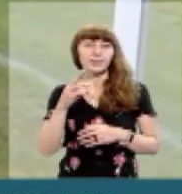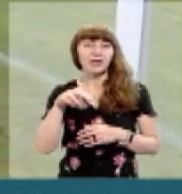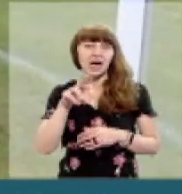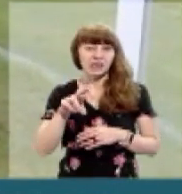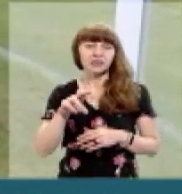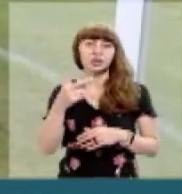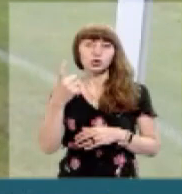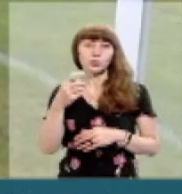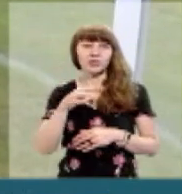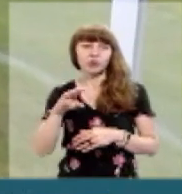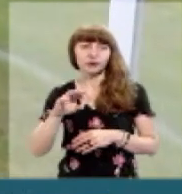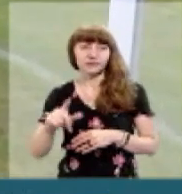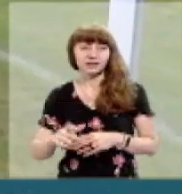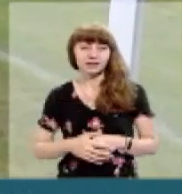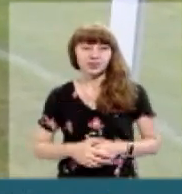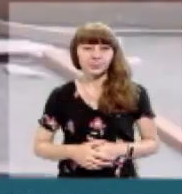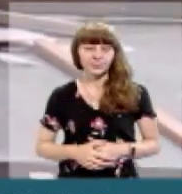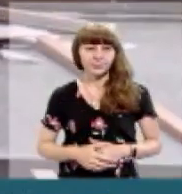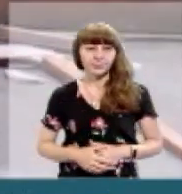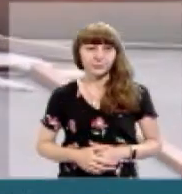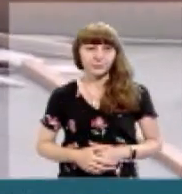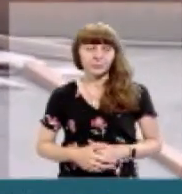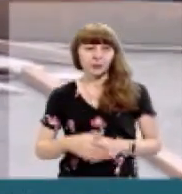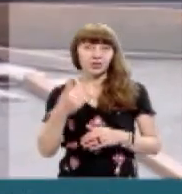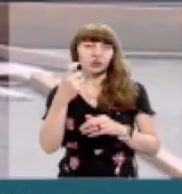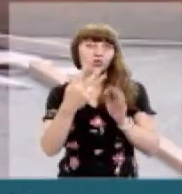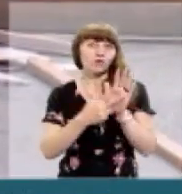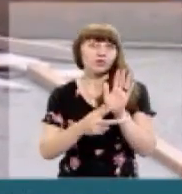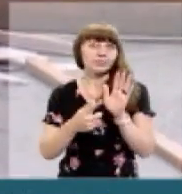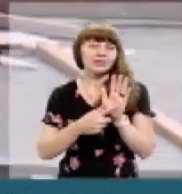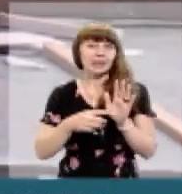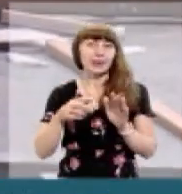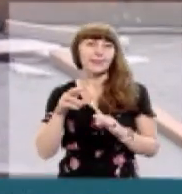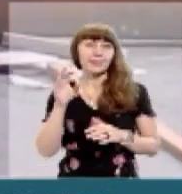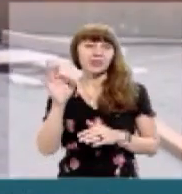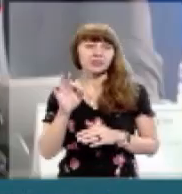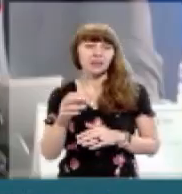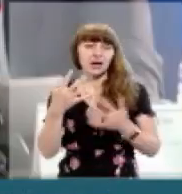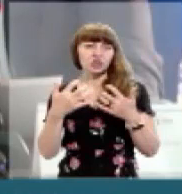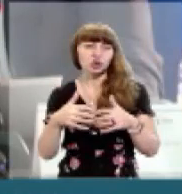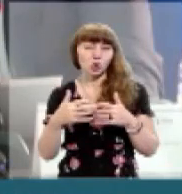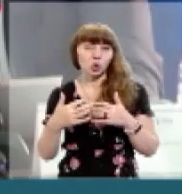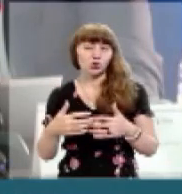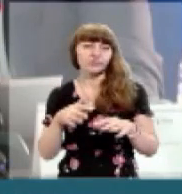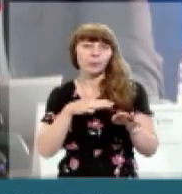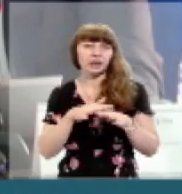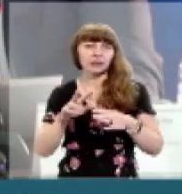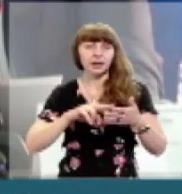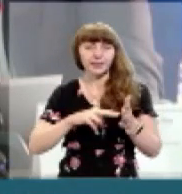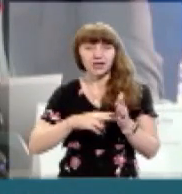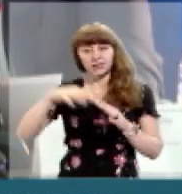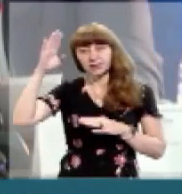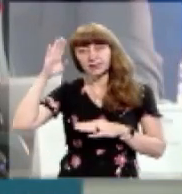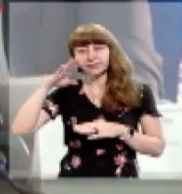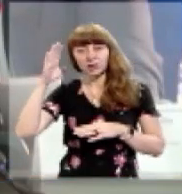стадионда жаңа кейіпке енбек. Бұдан басқа 205 миллион теңгеге жабық хоккей кортын салу жоспарлануда. Объем строительно-монтажных